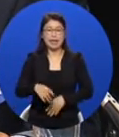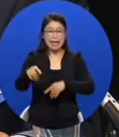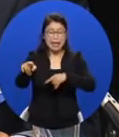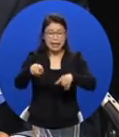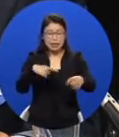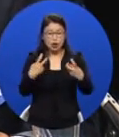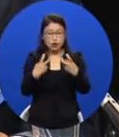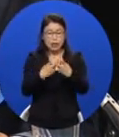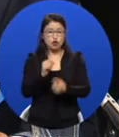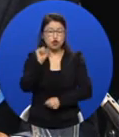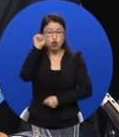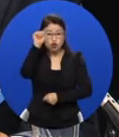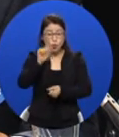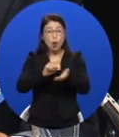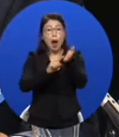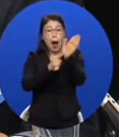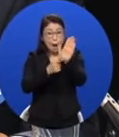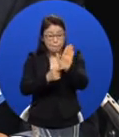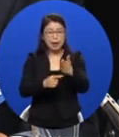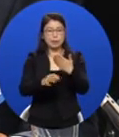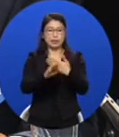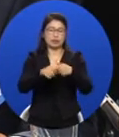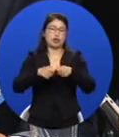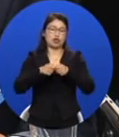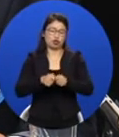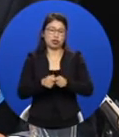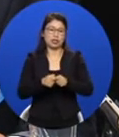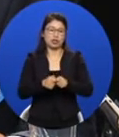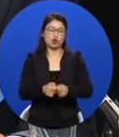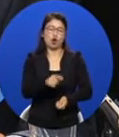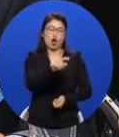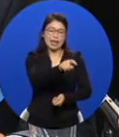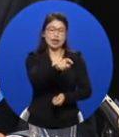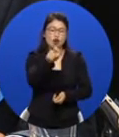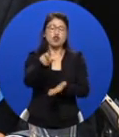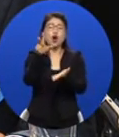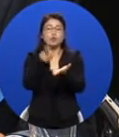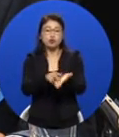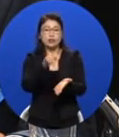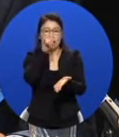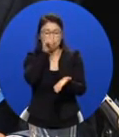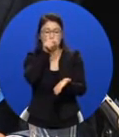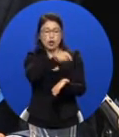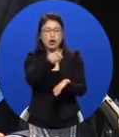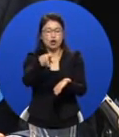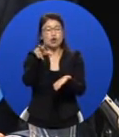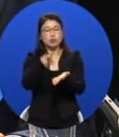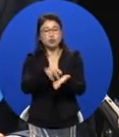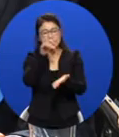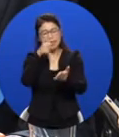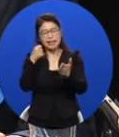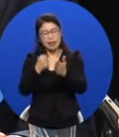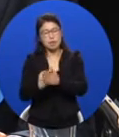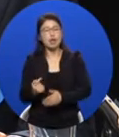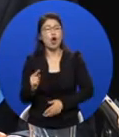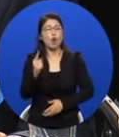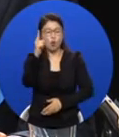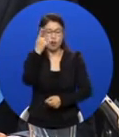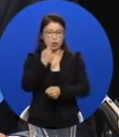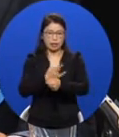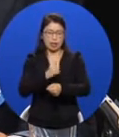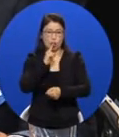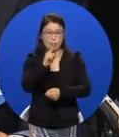정책을 후보가 발표를 했으면 구체적으로 이게 이런 문제가 있고 이런 문제가 있어서 이렇게 올려야 된다라고 말씀을 하셔야